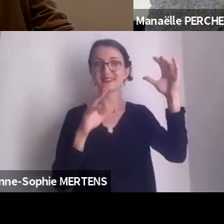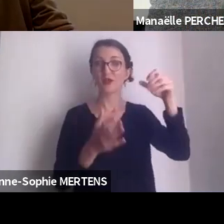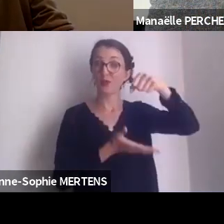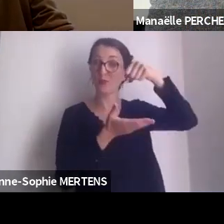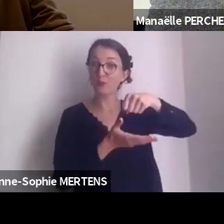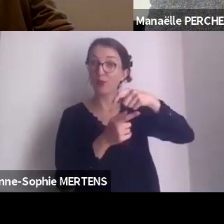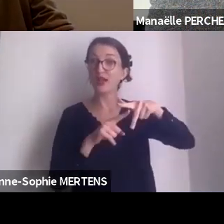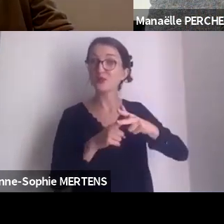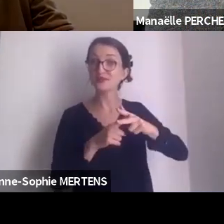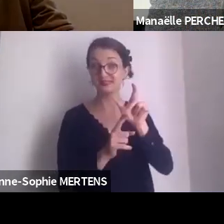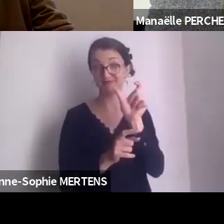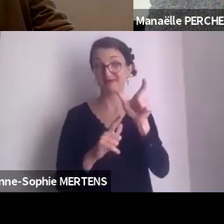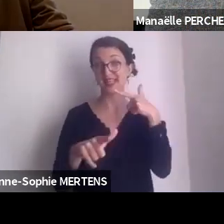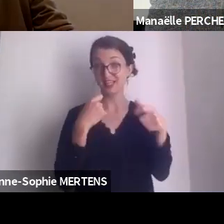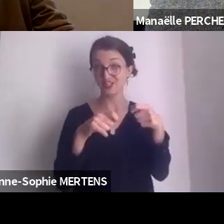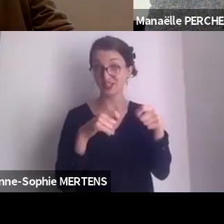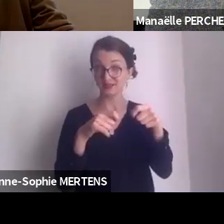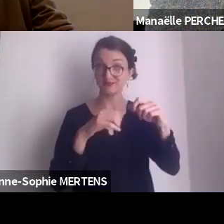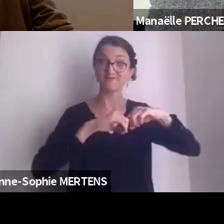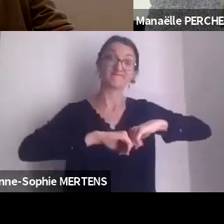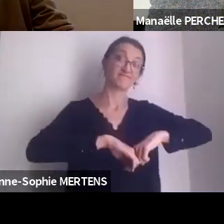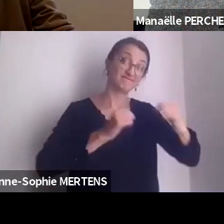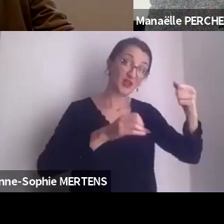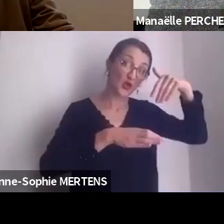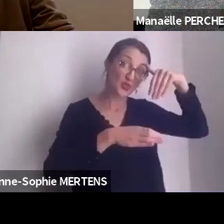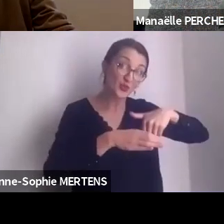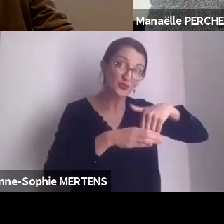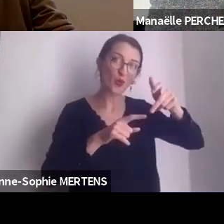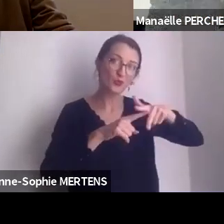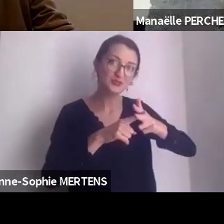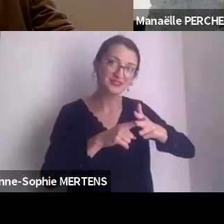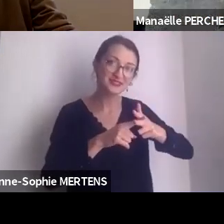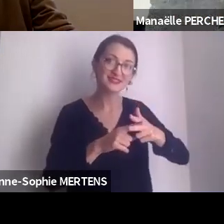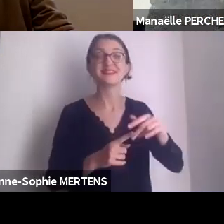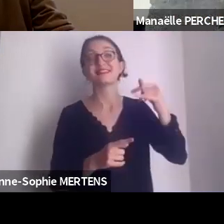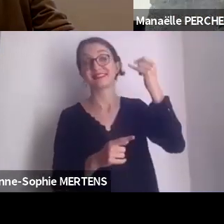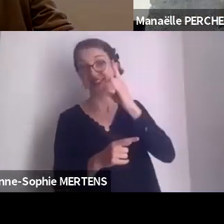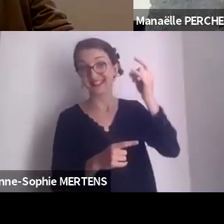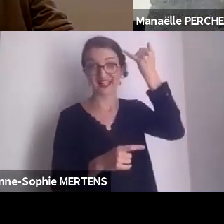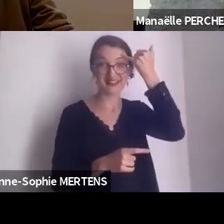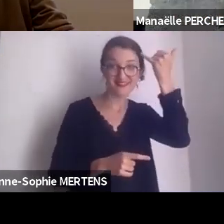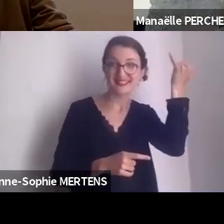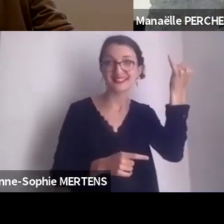design thinking, le Scrum, le Lean, le Safe, etc. Intéressant. L'agilité est un état